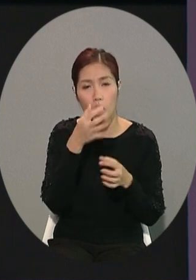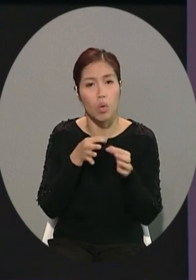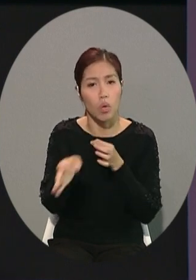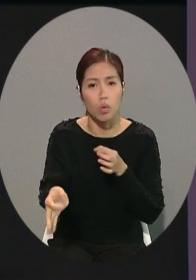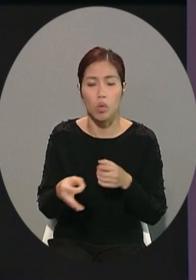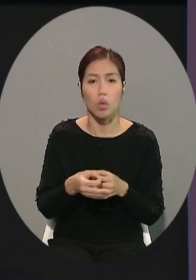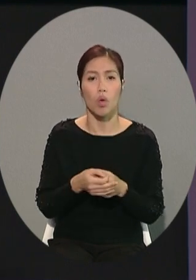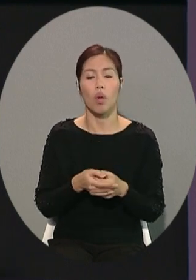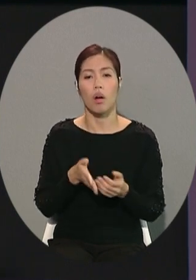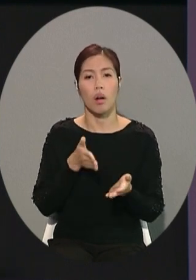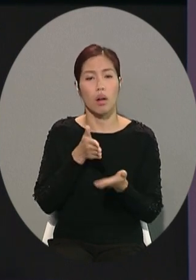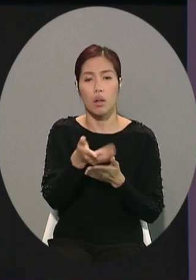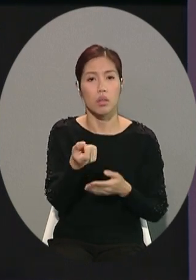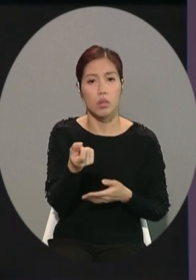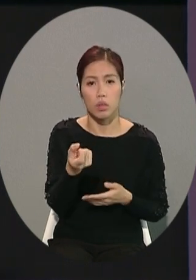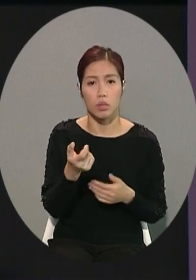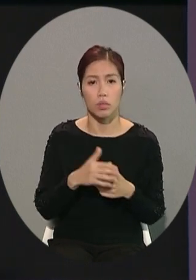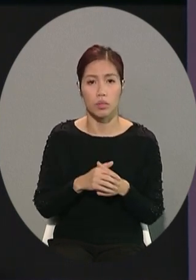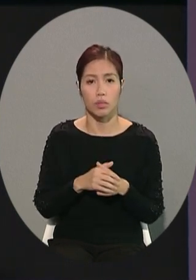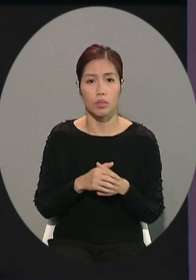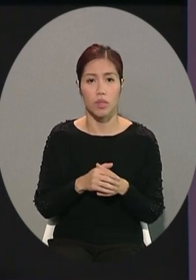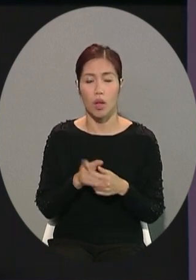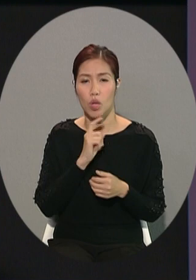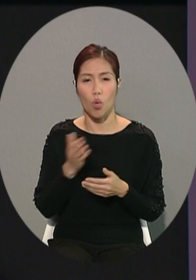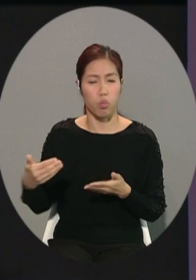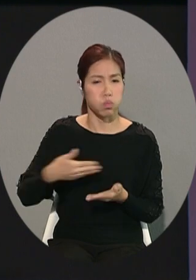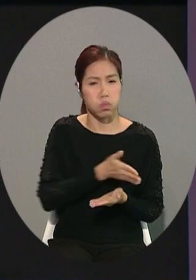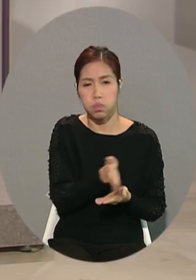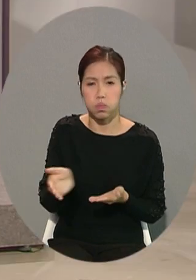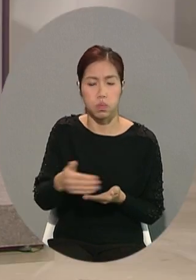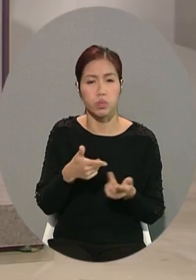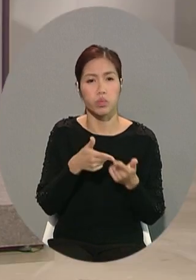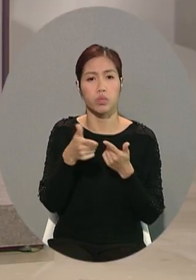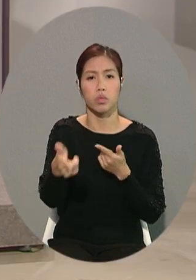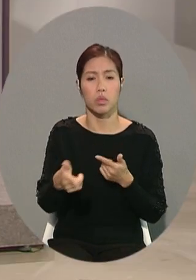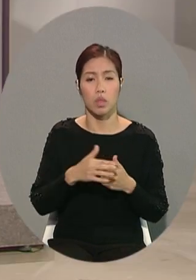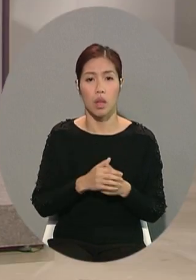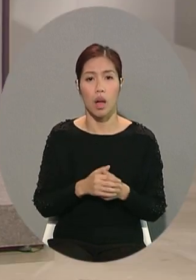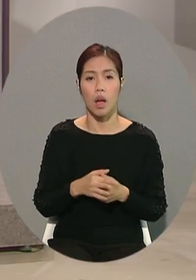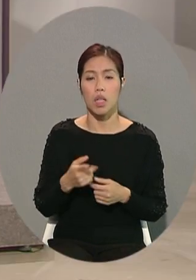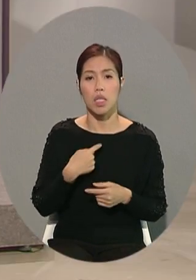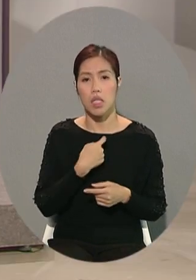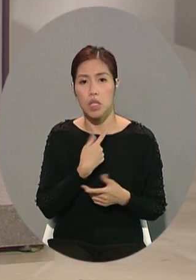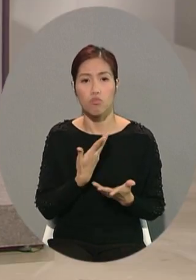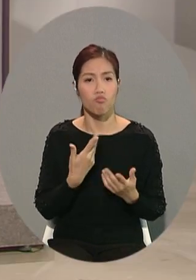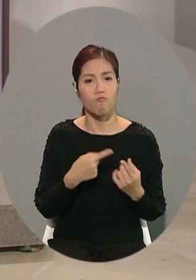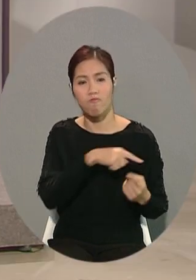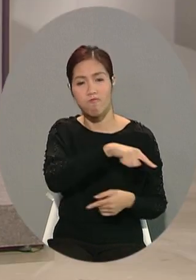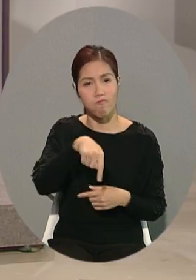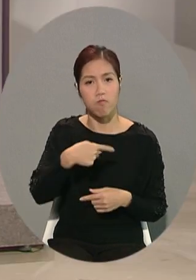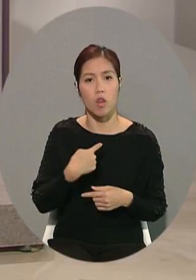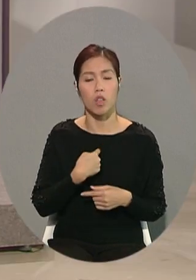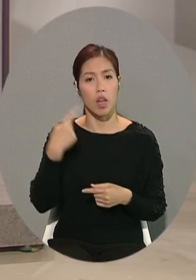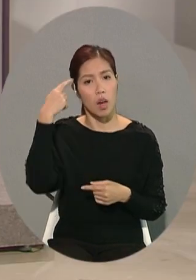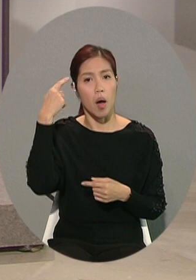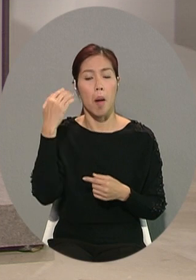常之少啦。同埋咧就係兜好多圈啦。咁我覺得呢方面係非常非常之需要我哋咧係去重組